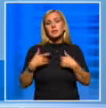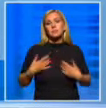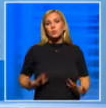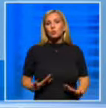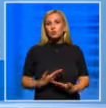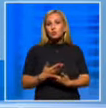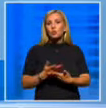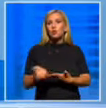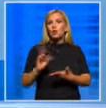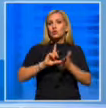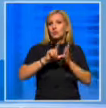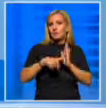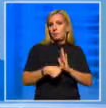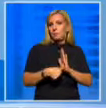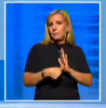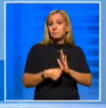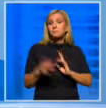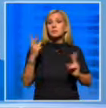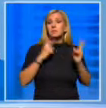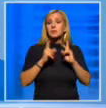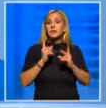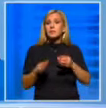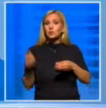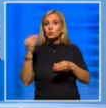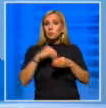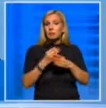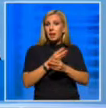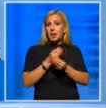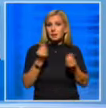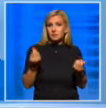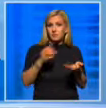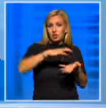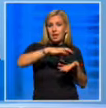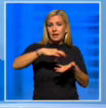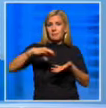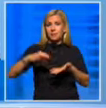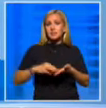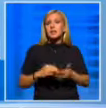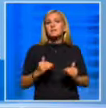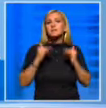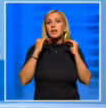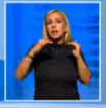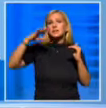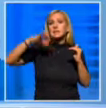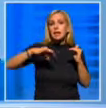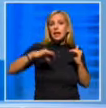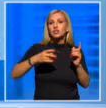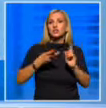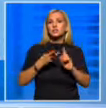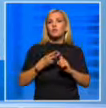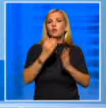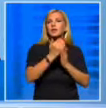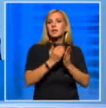време. Разбира се, трябва да се допълни и с липсващи елементи, каквито са стандарти за качество, критерии за